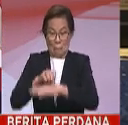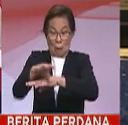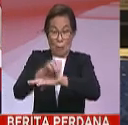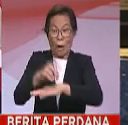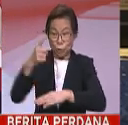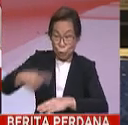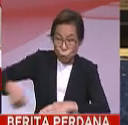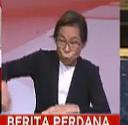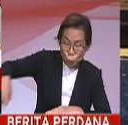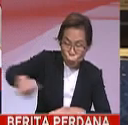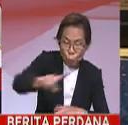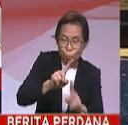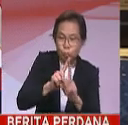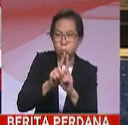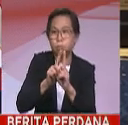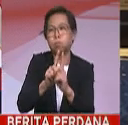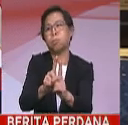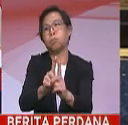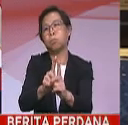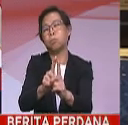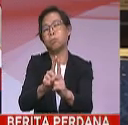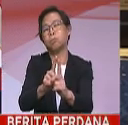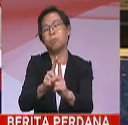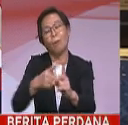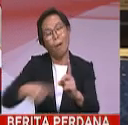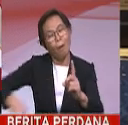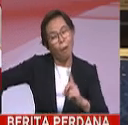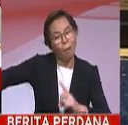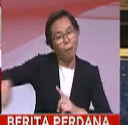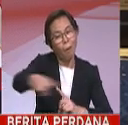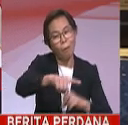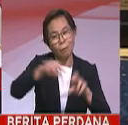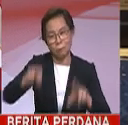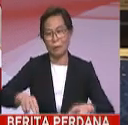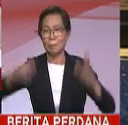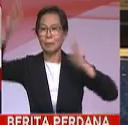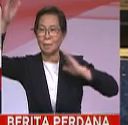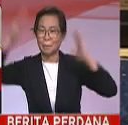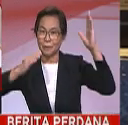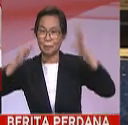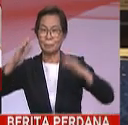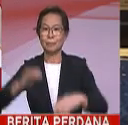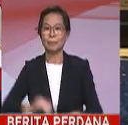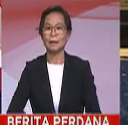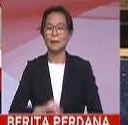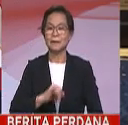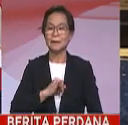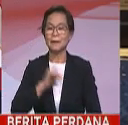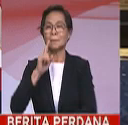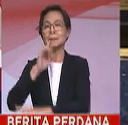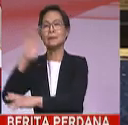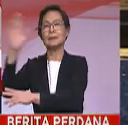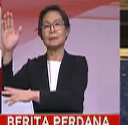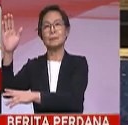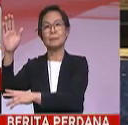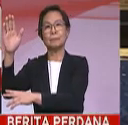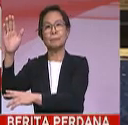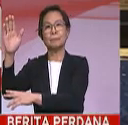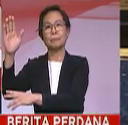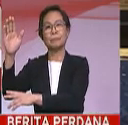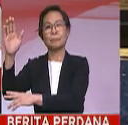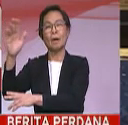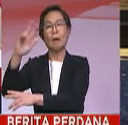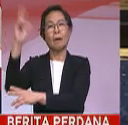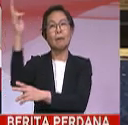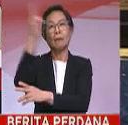akan dipatuhi sepenuhnya oleh setiap lapisan masyarakat. Saya bagi jaminan bahawa